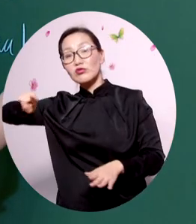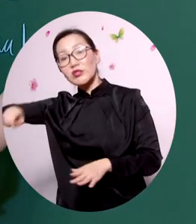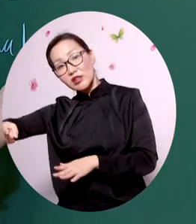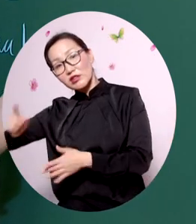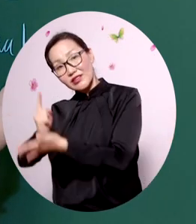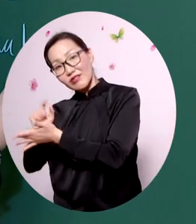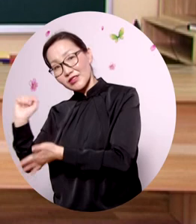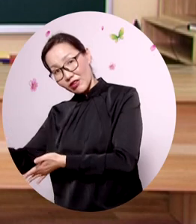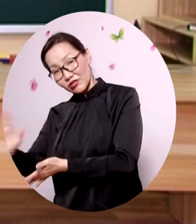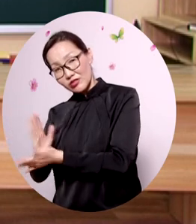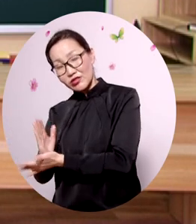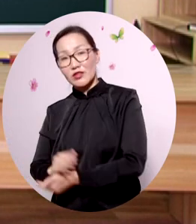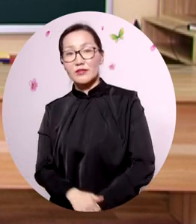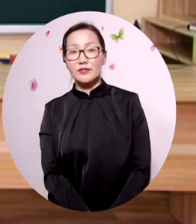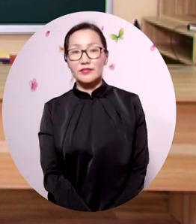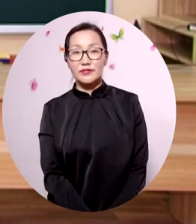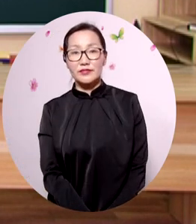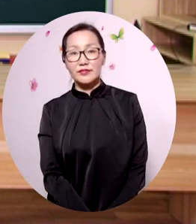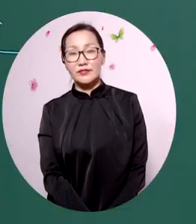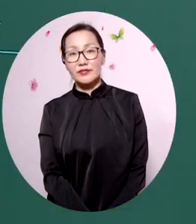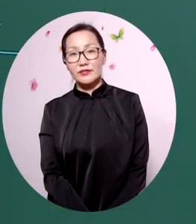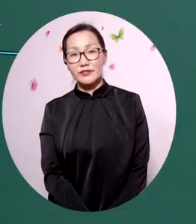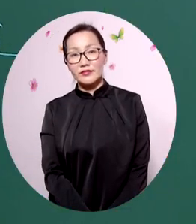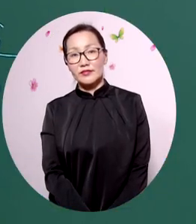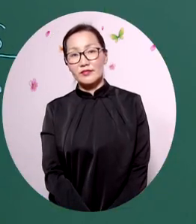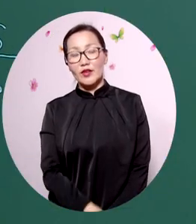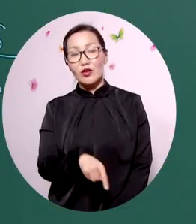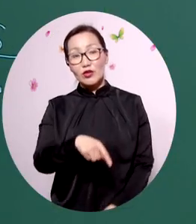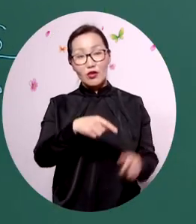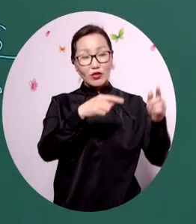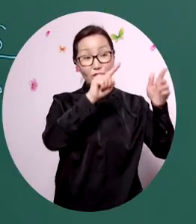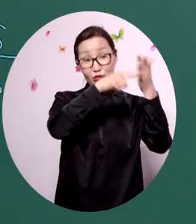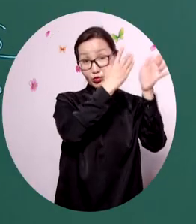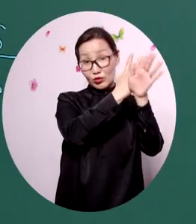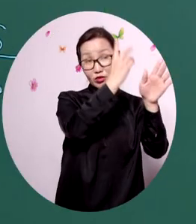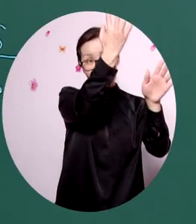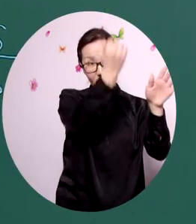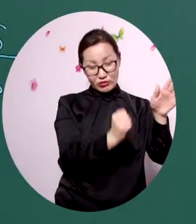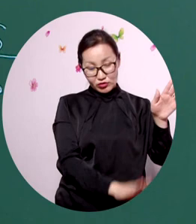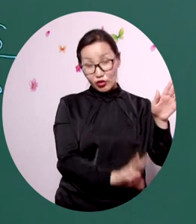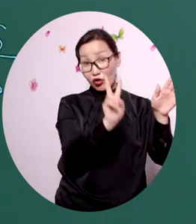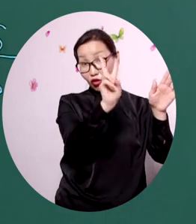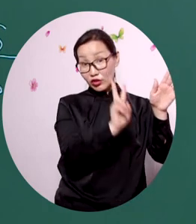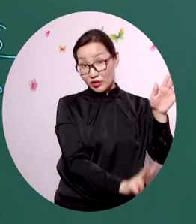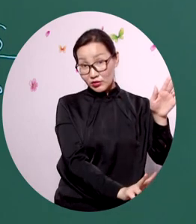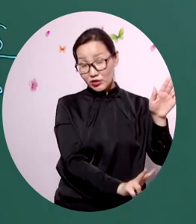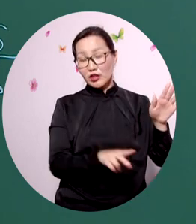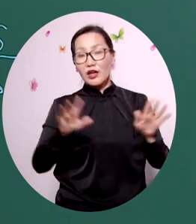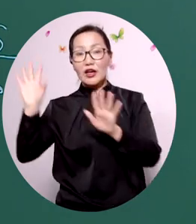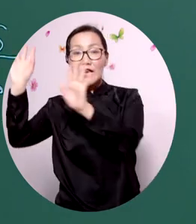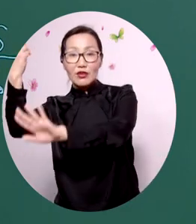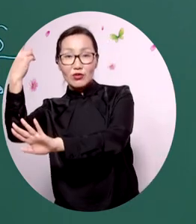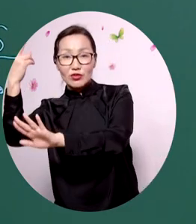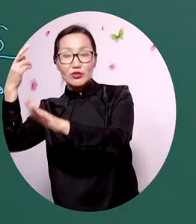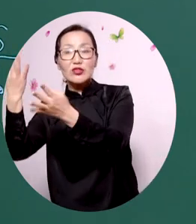ёстой. Одоо дараагийн бутархан хэсэгт байгаа 2-ыг болгоё. 12. 12-ыг 6